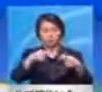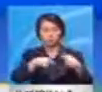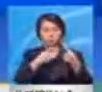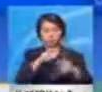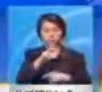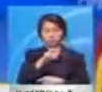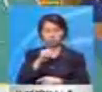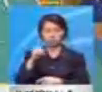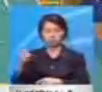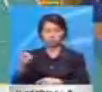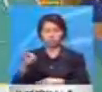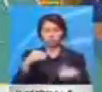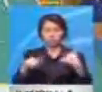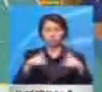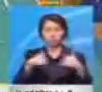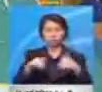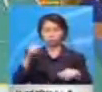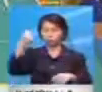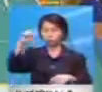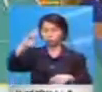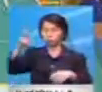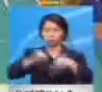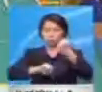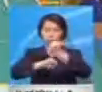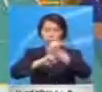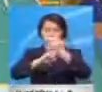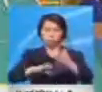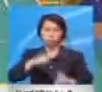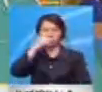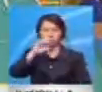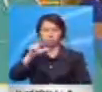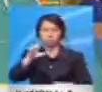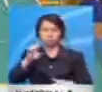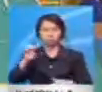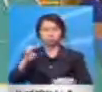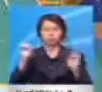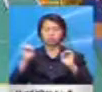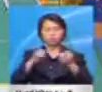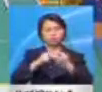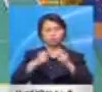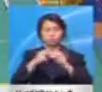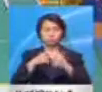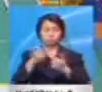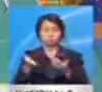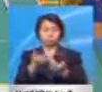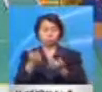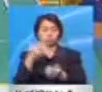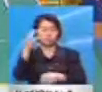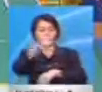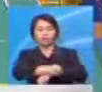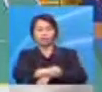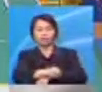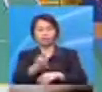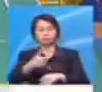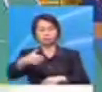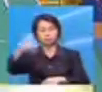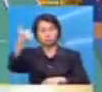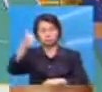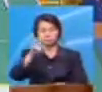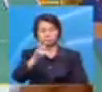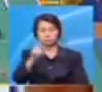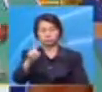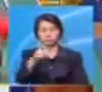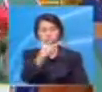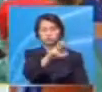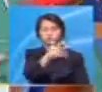2009 beraksi di hadapan 10000 penyokong chongi tidak punya masalah untuk menjinakkan chenlong di set pertama dengan kemenangan